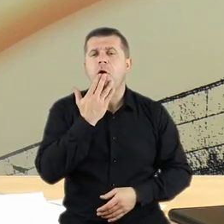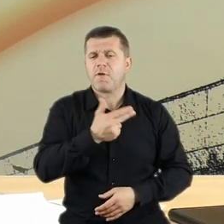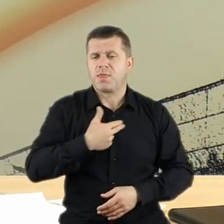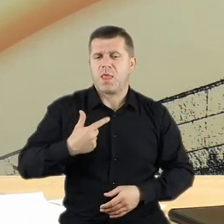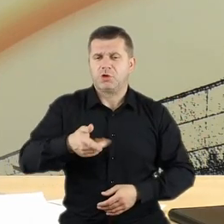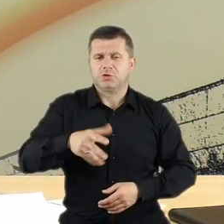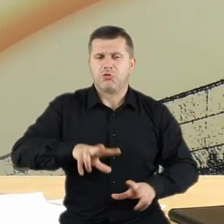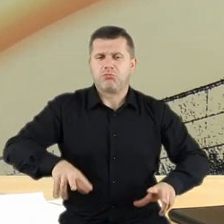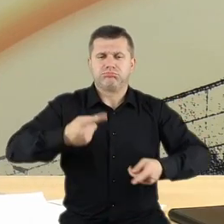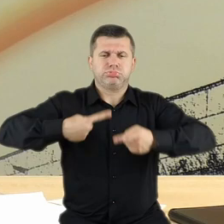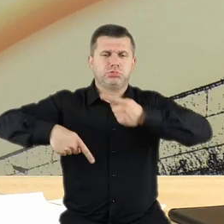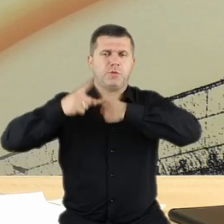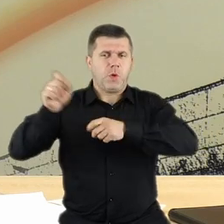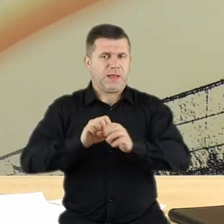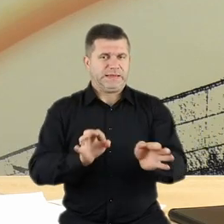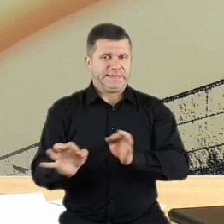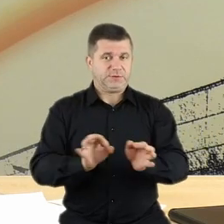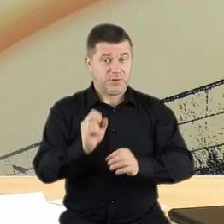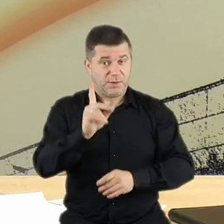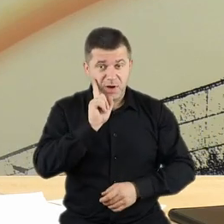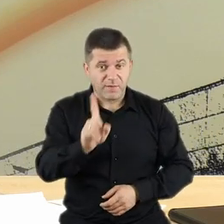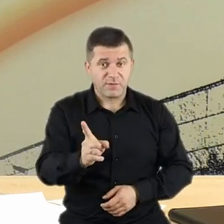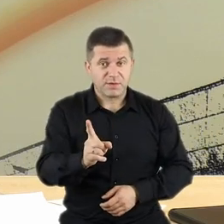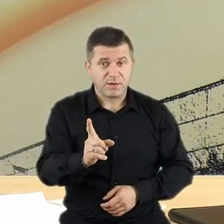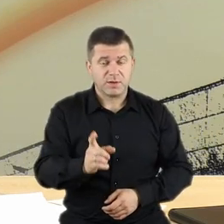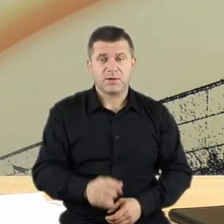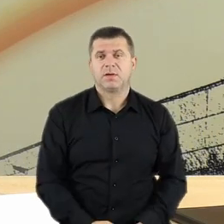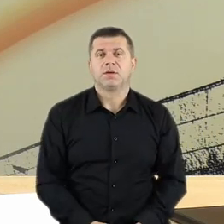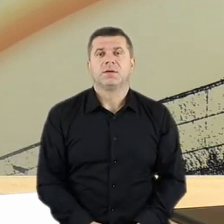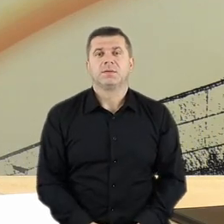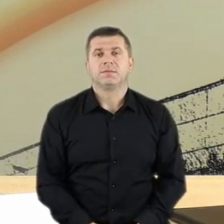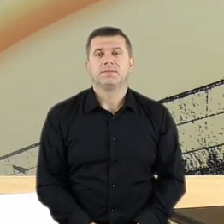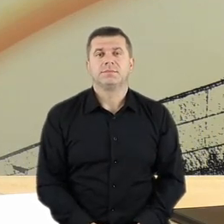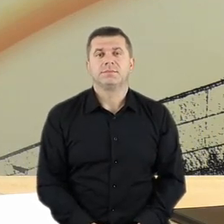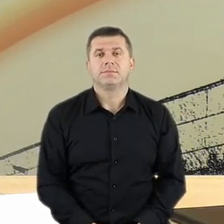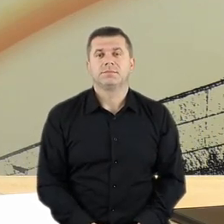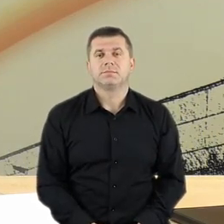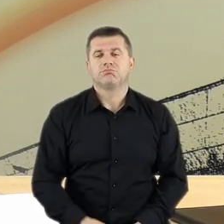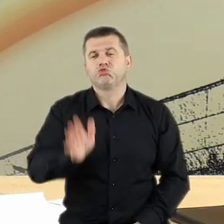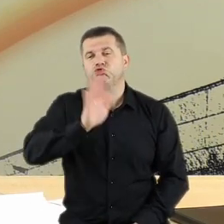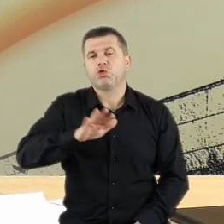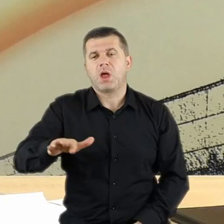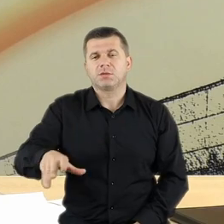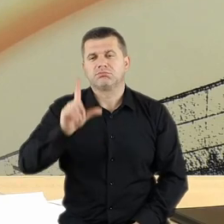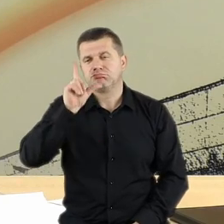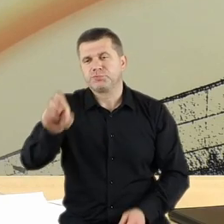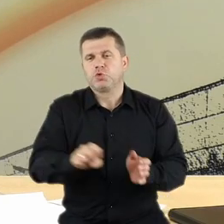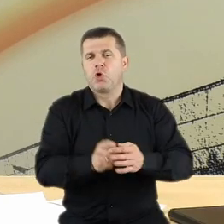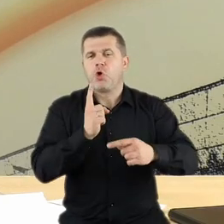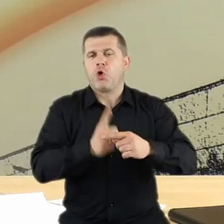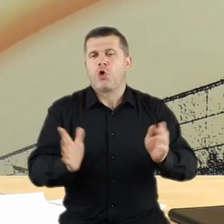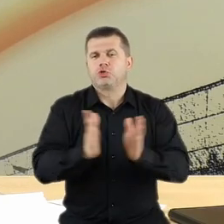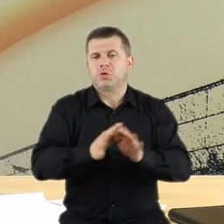No to jest historia prawda czy Dzieci idące do kościoła T9